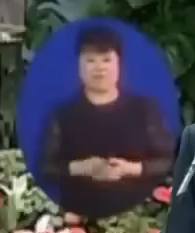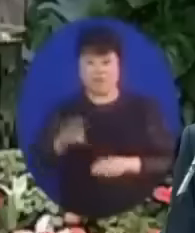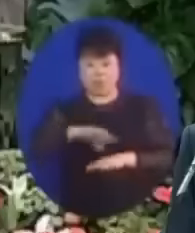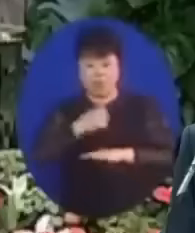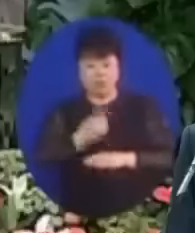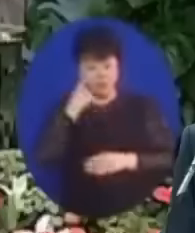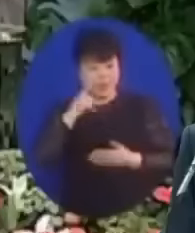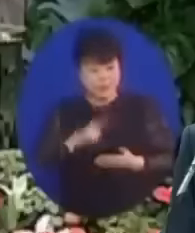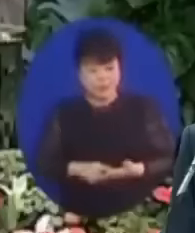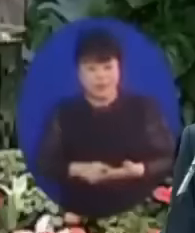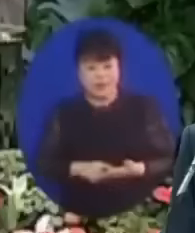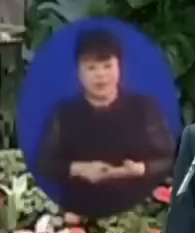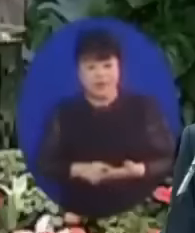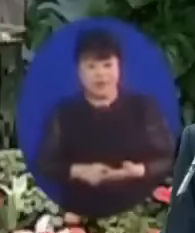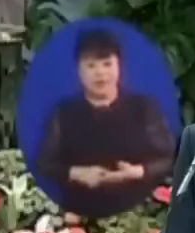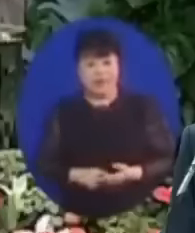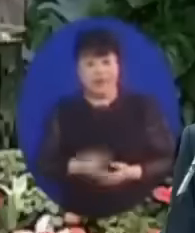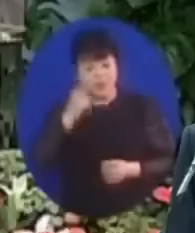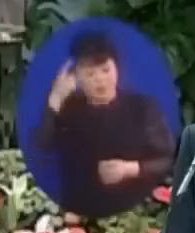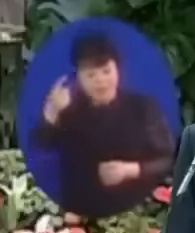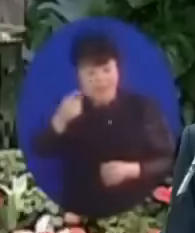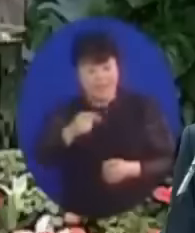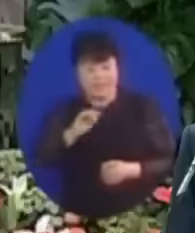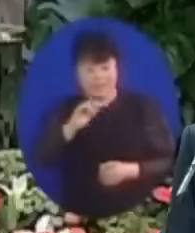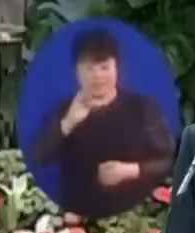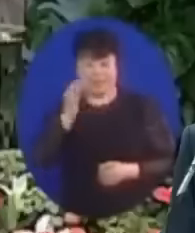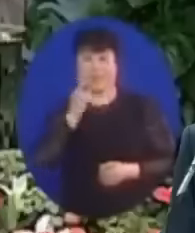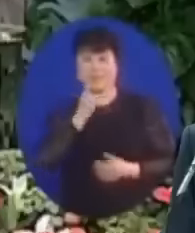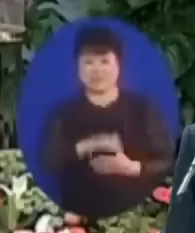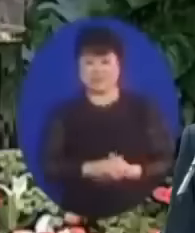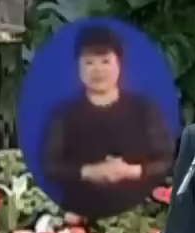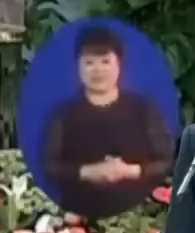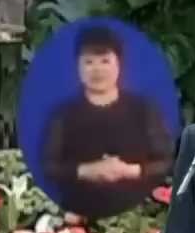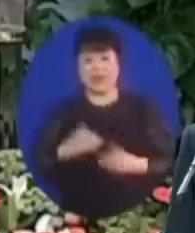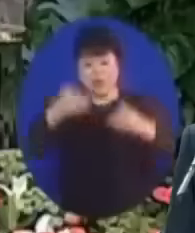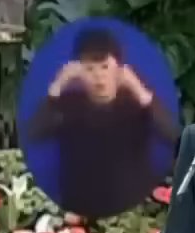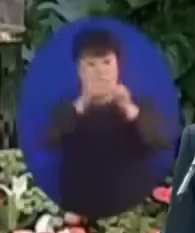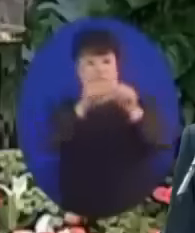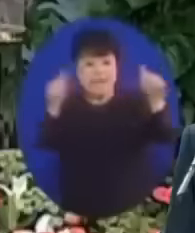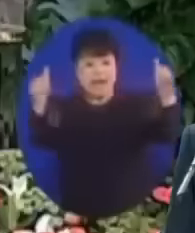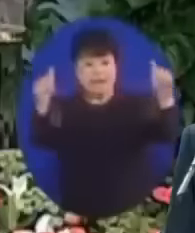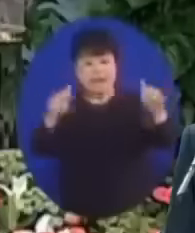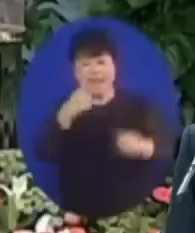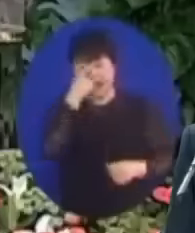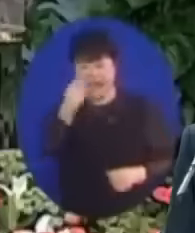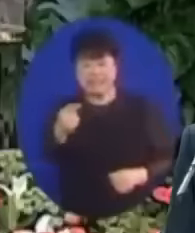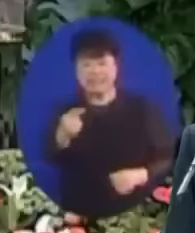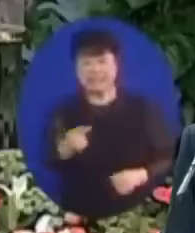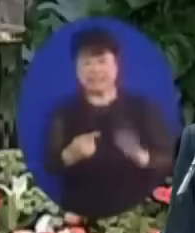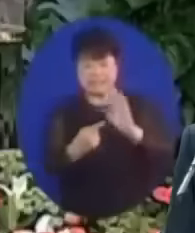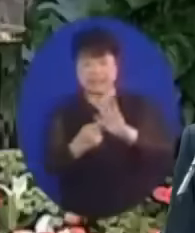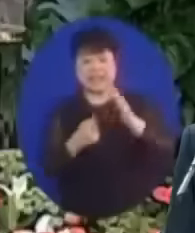띄어서 특채를 얻고 위대한 인물이 되었던 것입니다. 골리앗이라는 가시가 있어서